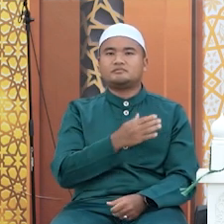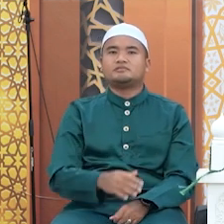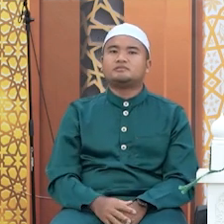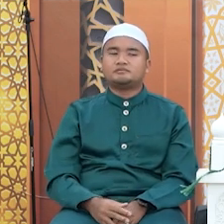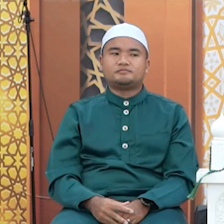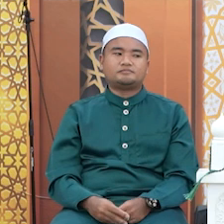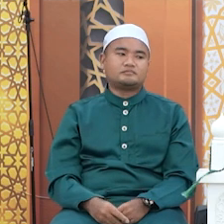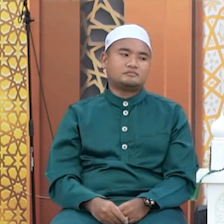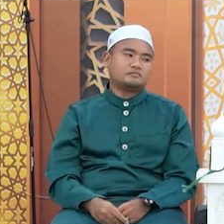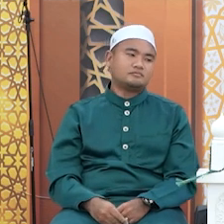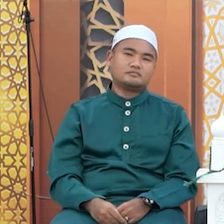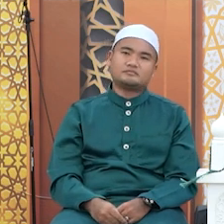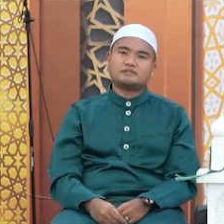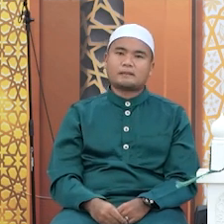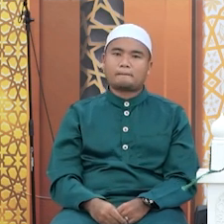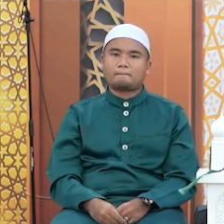ba'd.